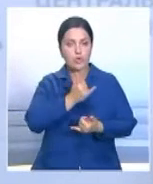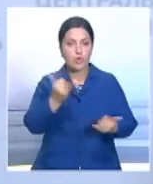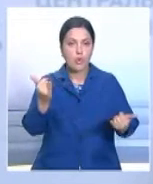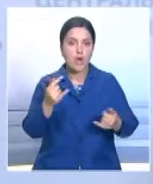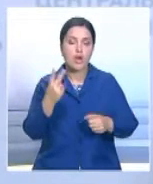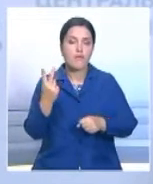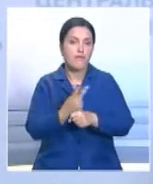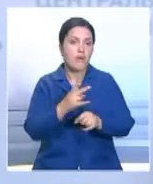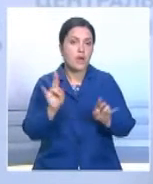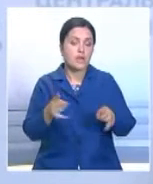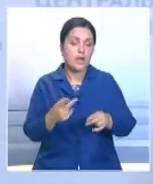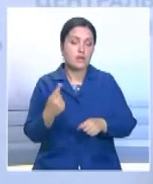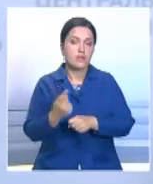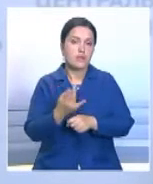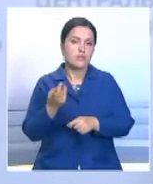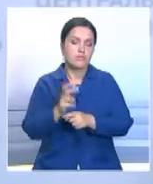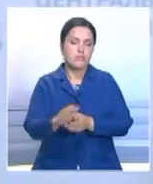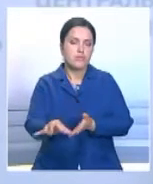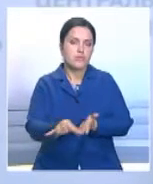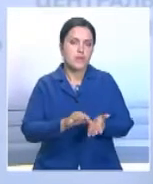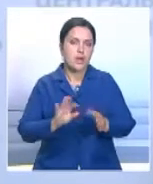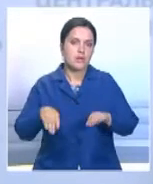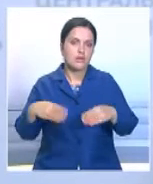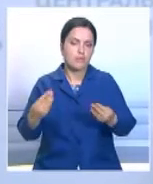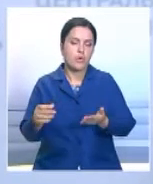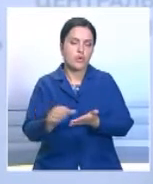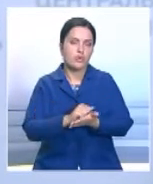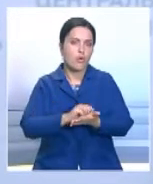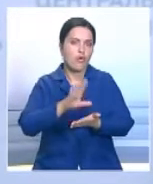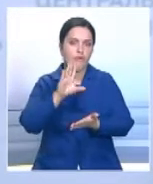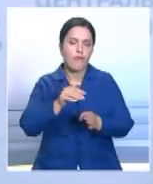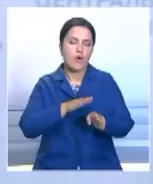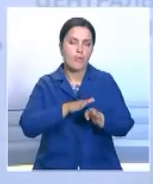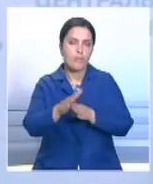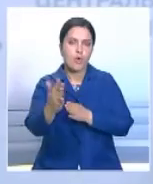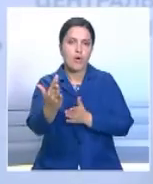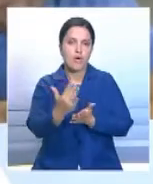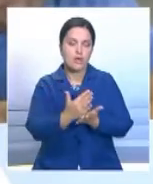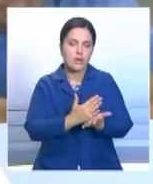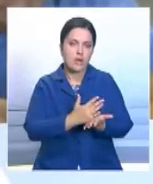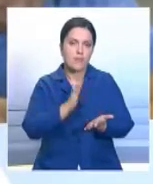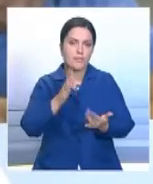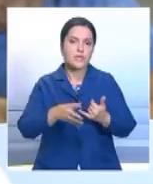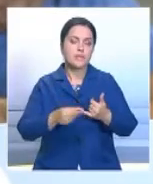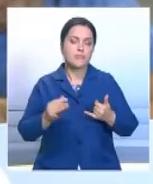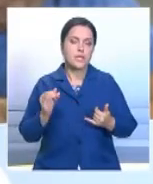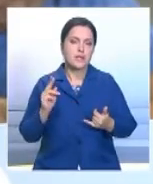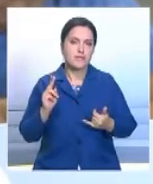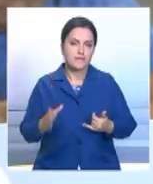а приходить один раз и получать всю регистрационную базу, которая касается земли и недвижимости.